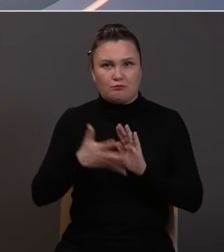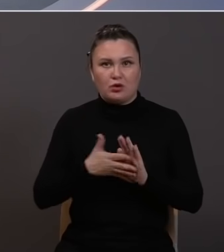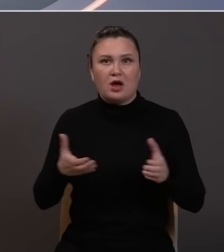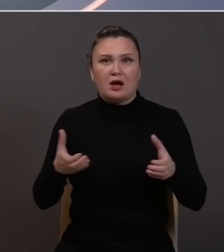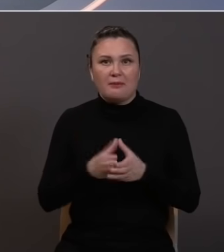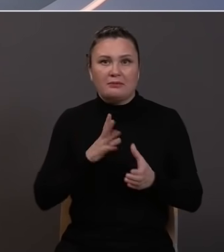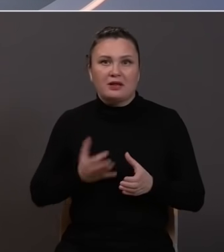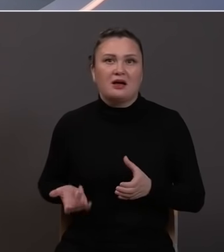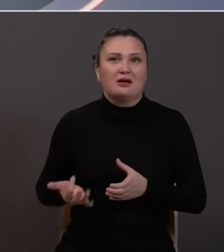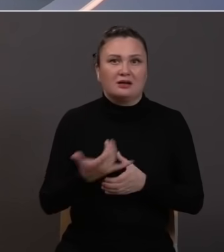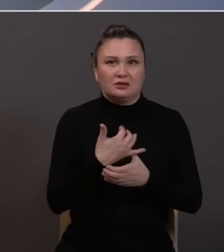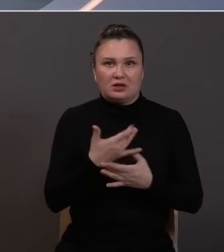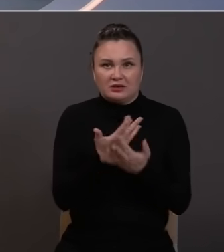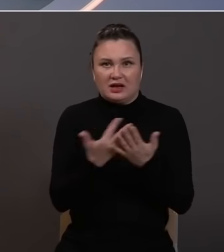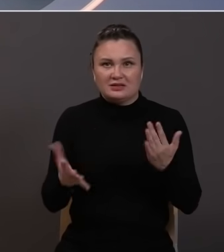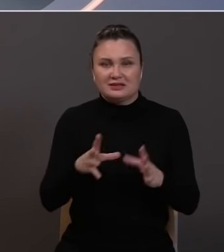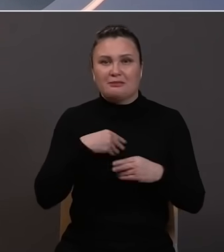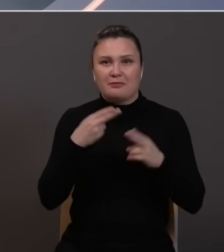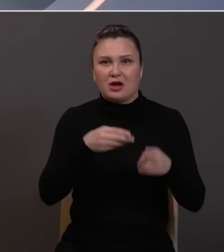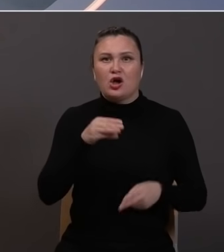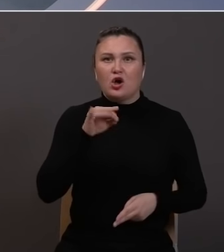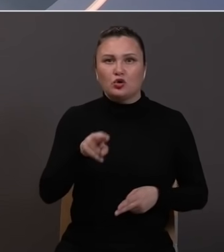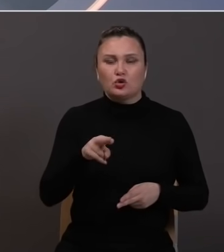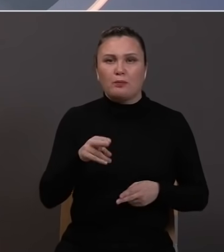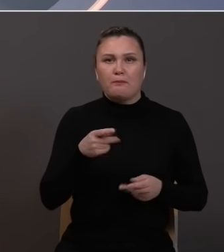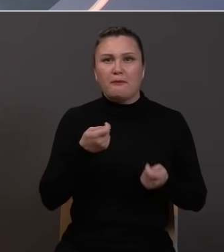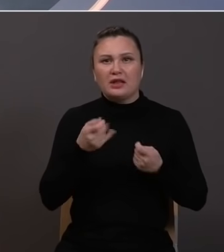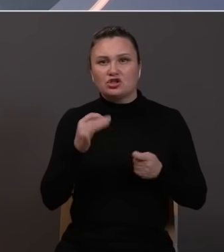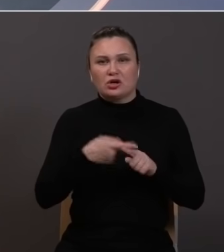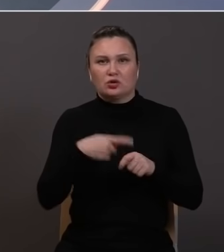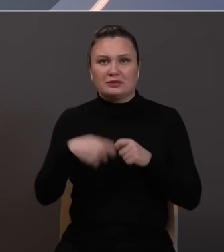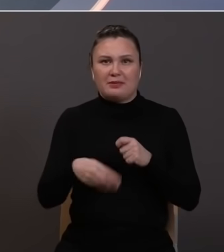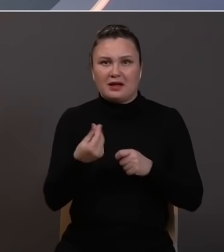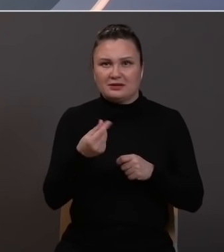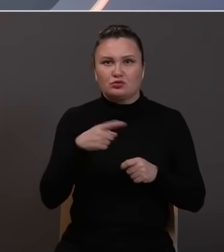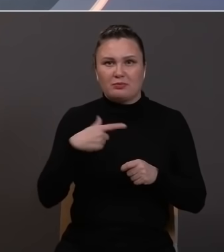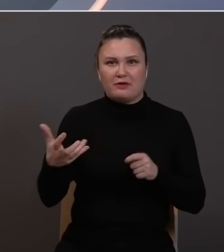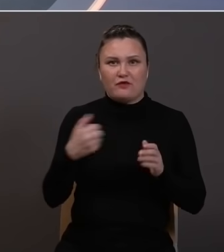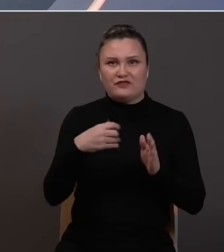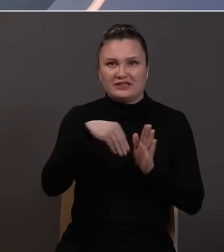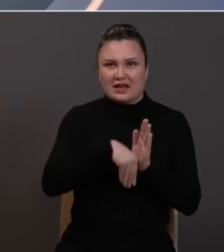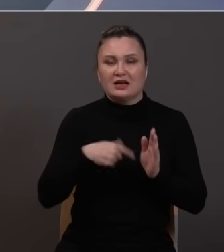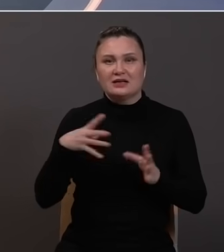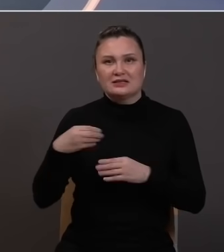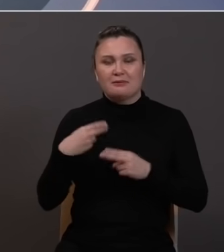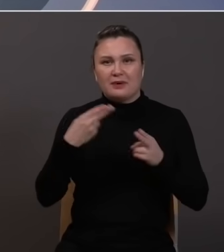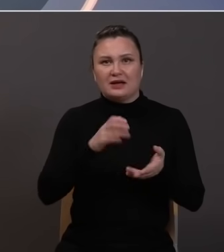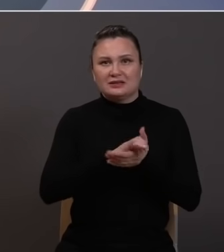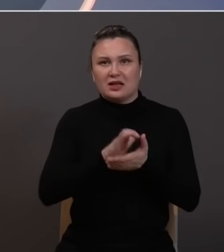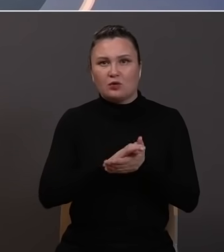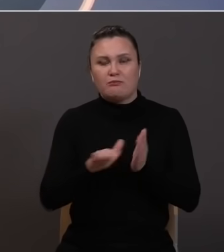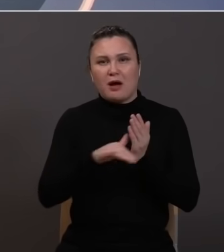команда была набрана разношерстная. С нами поехал топ-менеджер, который даже заплатил какие-то деньги, чтобы мы его взяли. С нами проехал